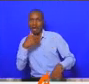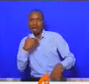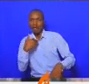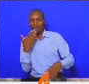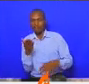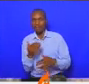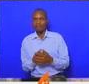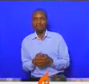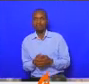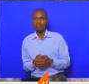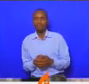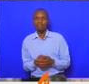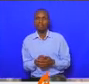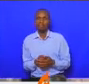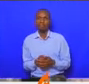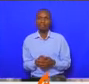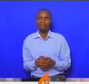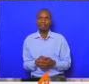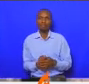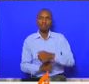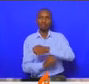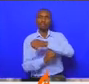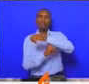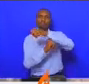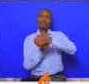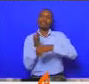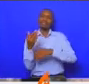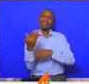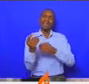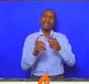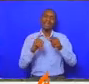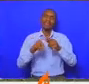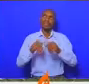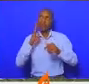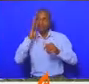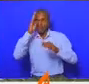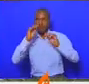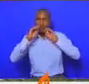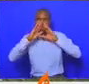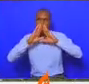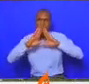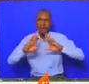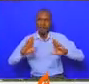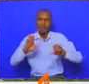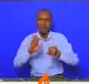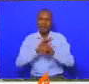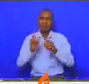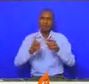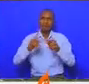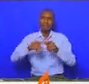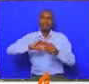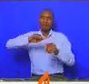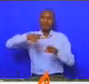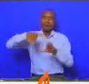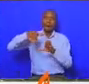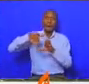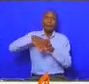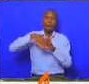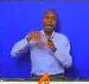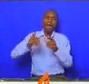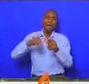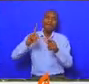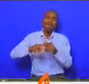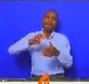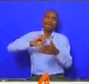to support them, God bless you. Hono mwkia wonsi, kuruwa sabana chama, abanigo kuhira nagochia